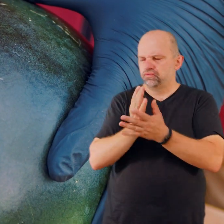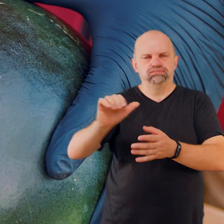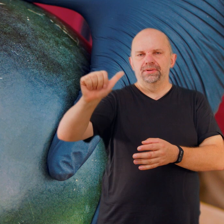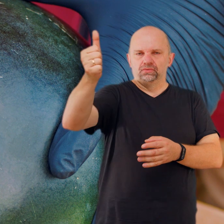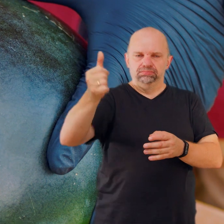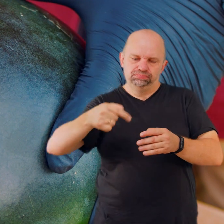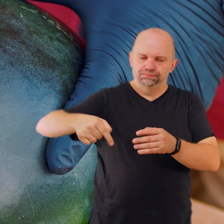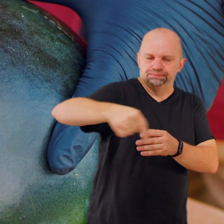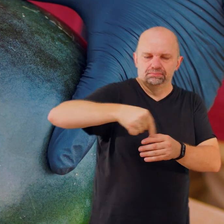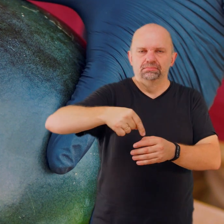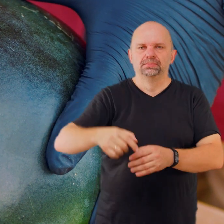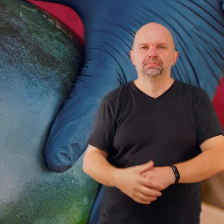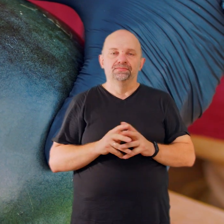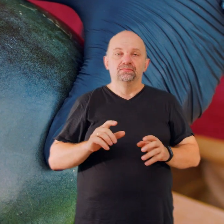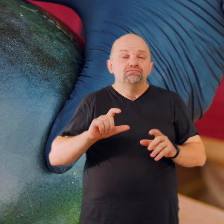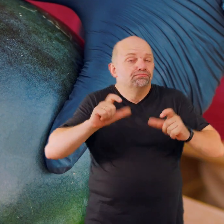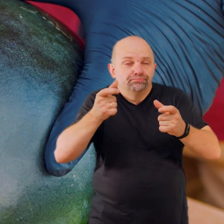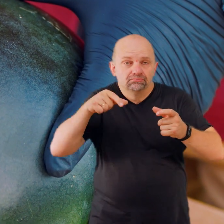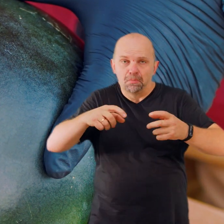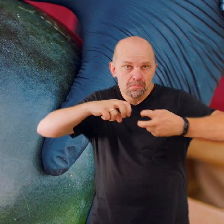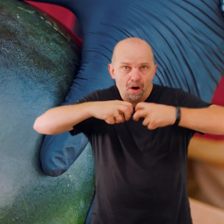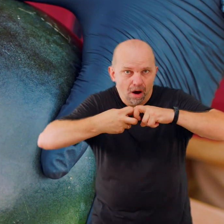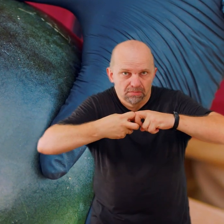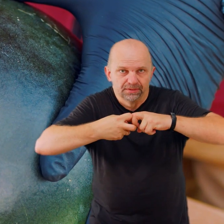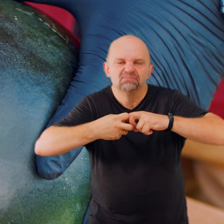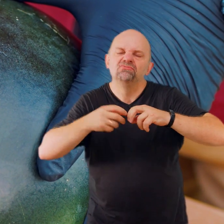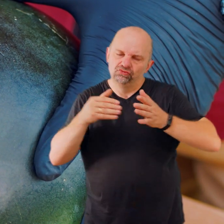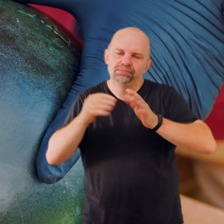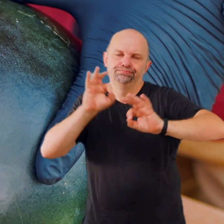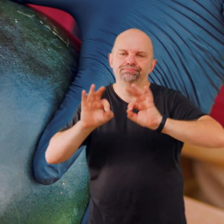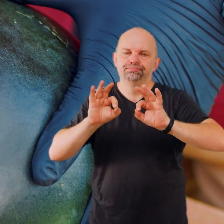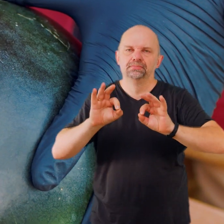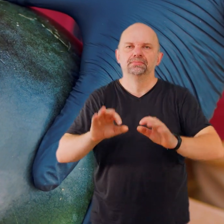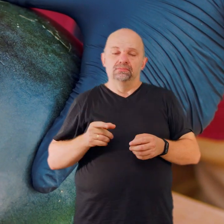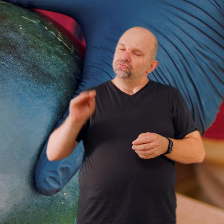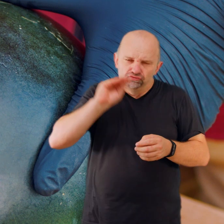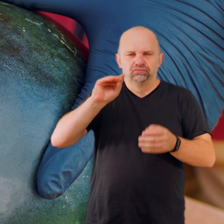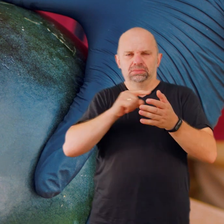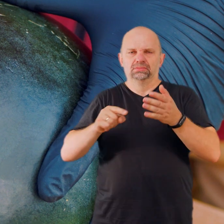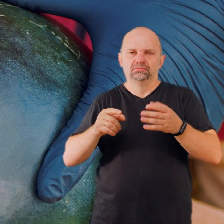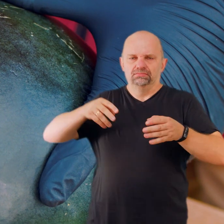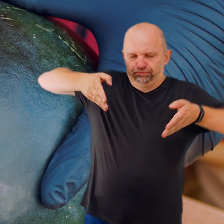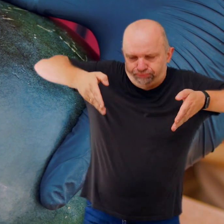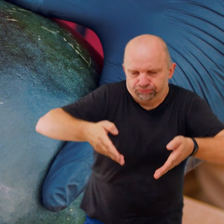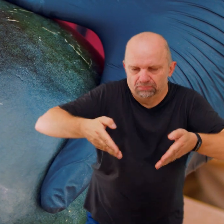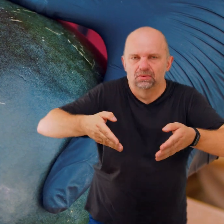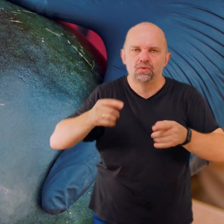płatek. Powtarzamy to samo. Od połowy pierwszego płatka w pionie na 1,5